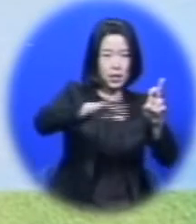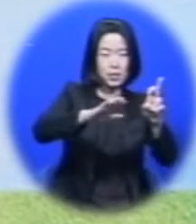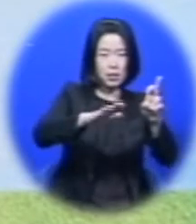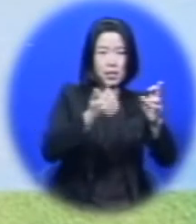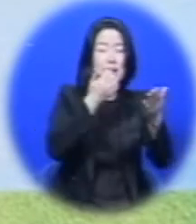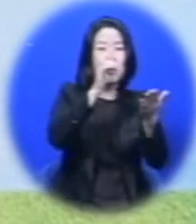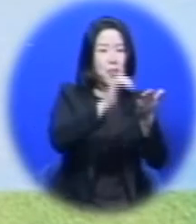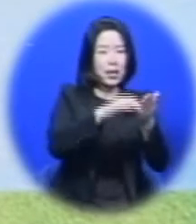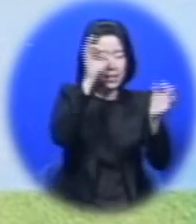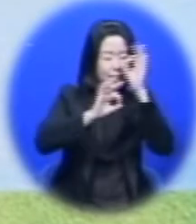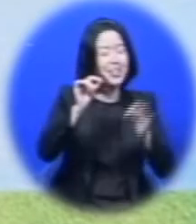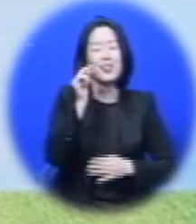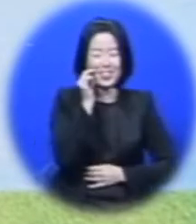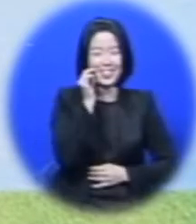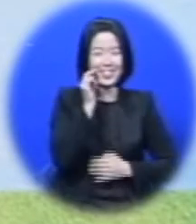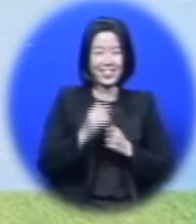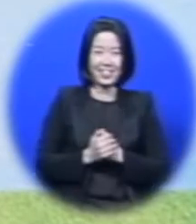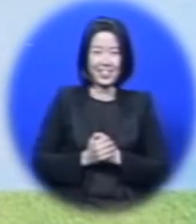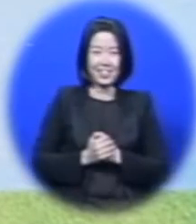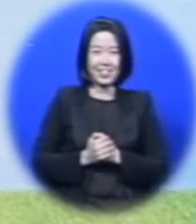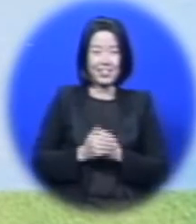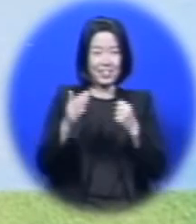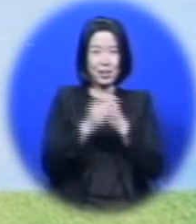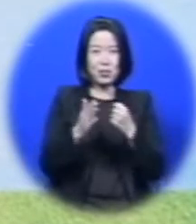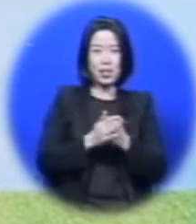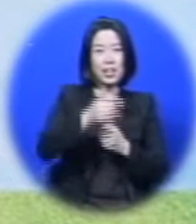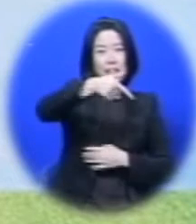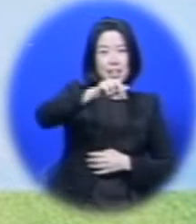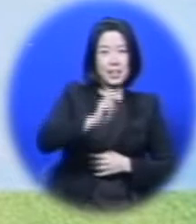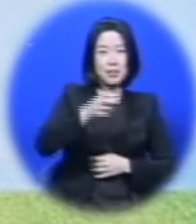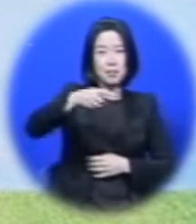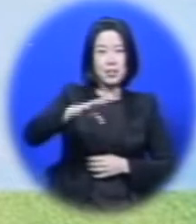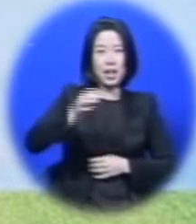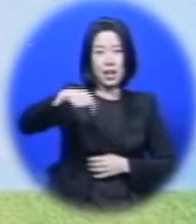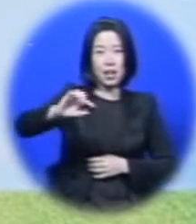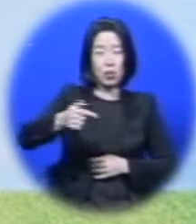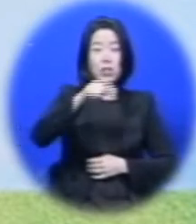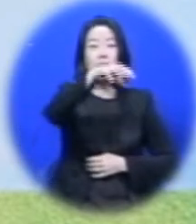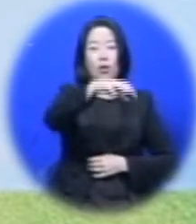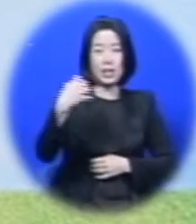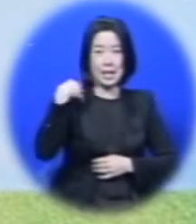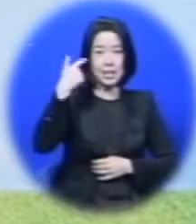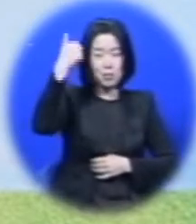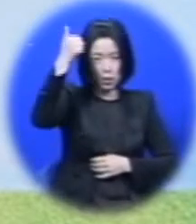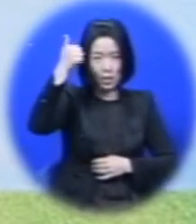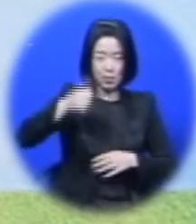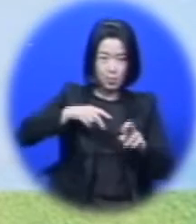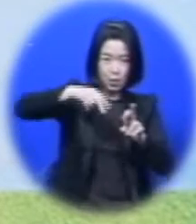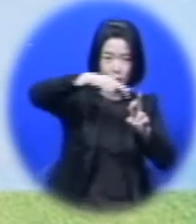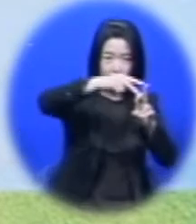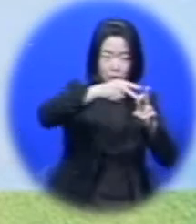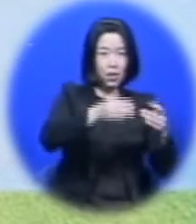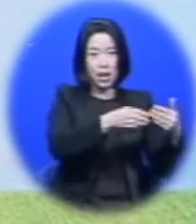바위를 못 찾았습니다. 네. 그래서 김상원 목사님, 담임 목사님이 뒤따라 올라오시고 난서야